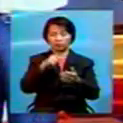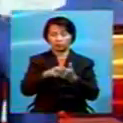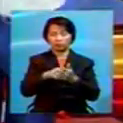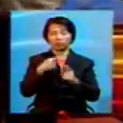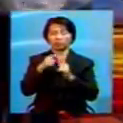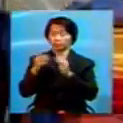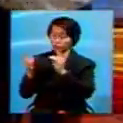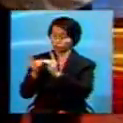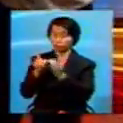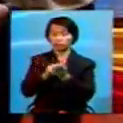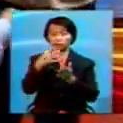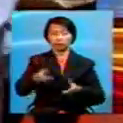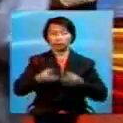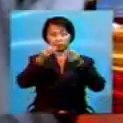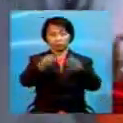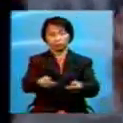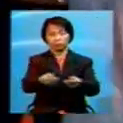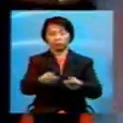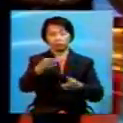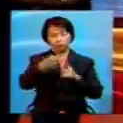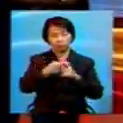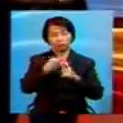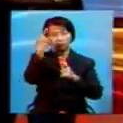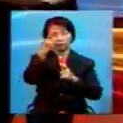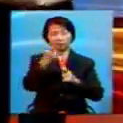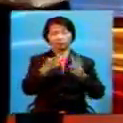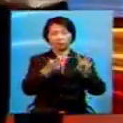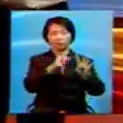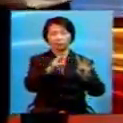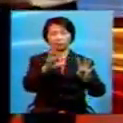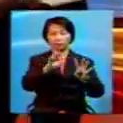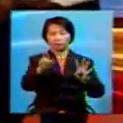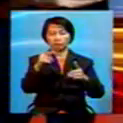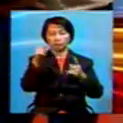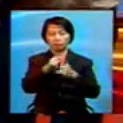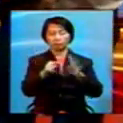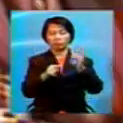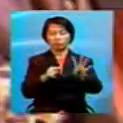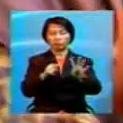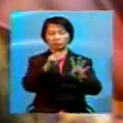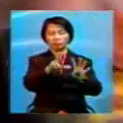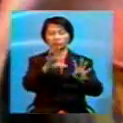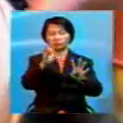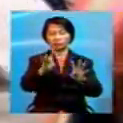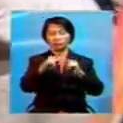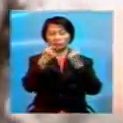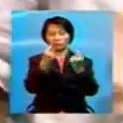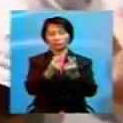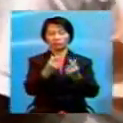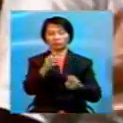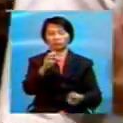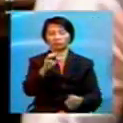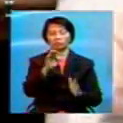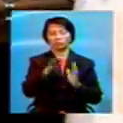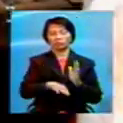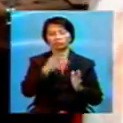ditemui media selepas menyampaikan sumbangan Ramadan r20 r000 kepada 438 golongan kurang